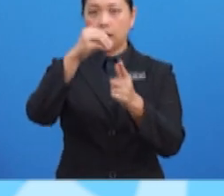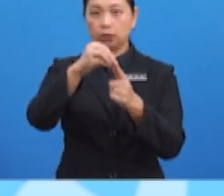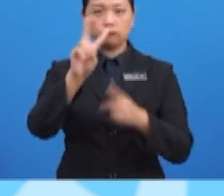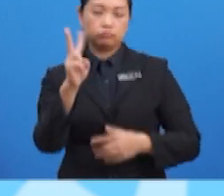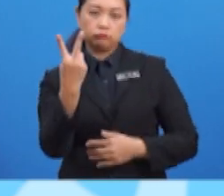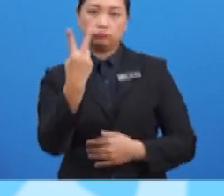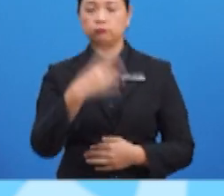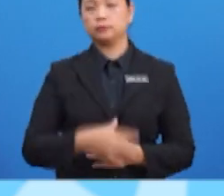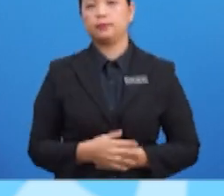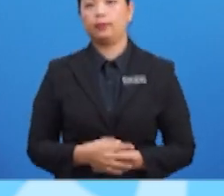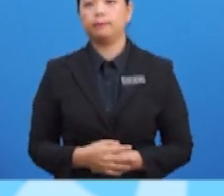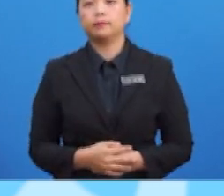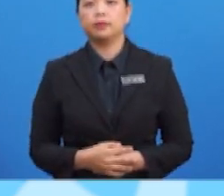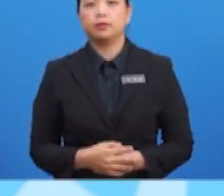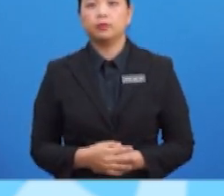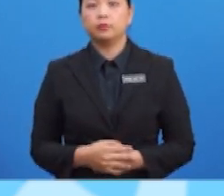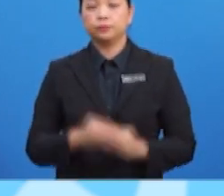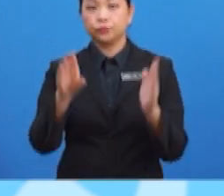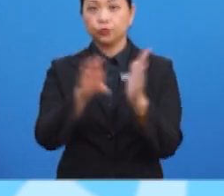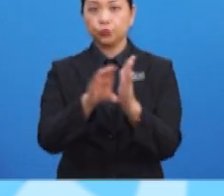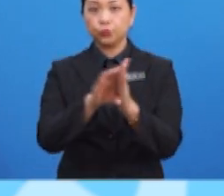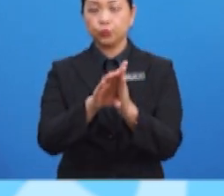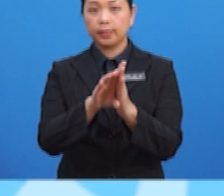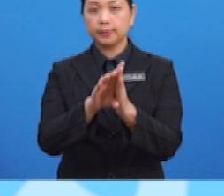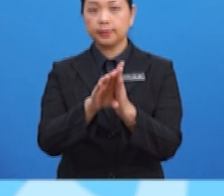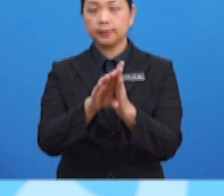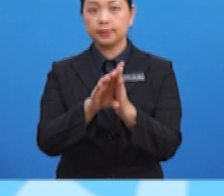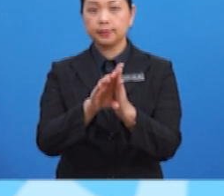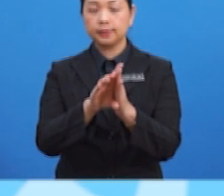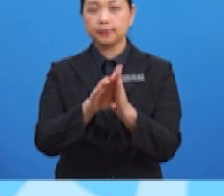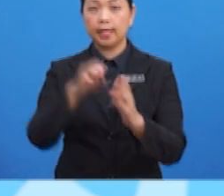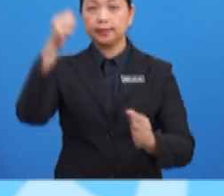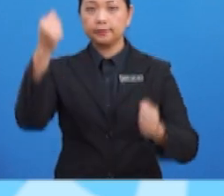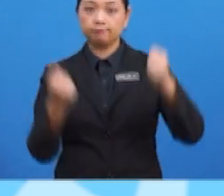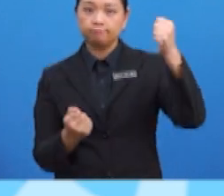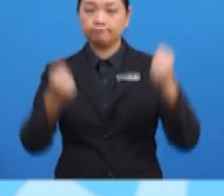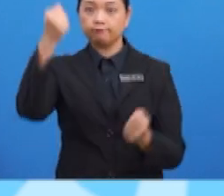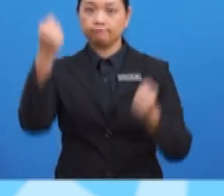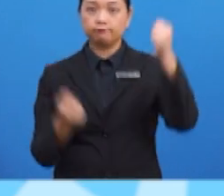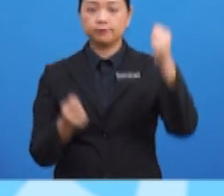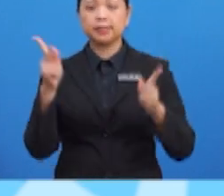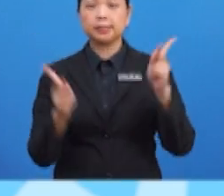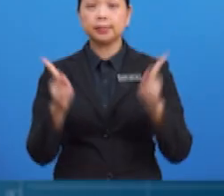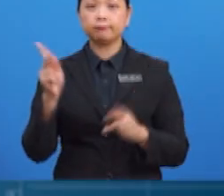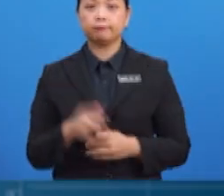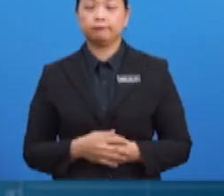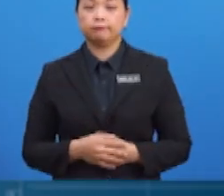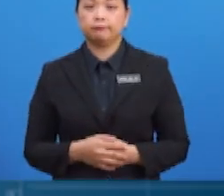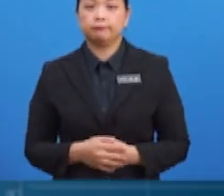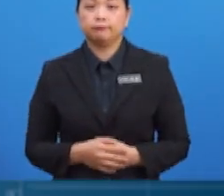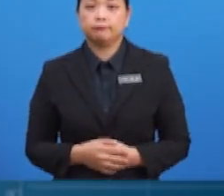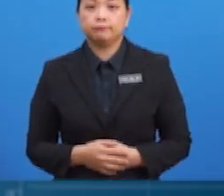sebaliknya. Contoh penggunaan gear ini adalah pada steering kereta.